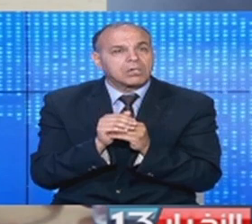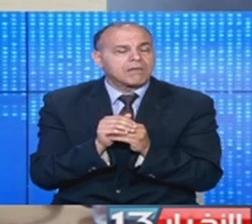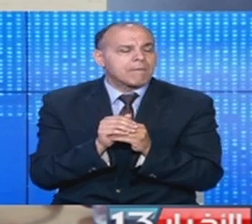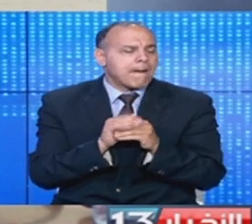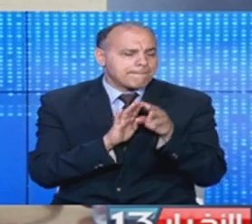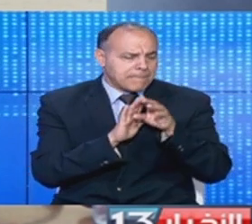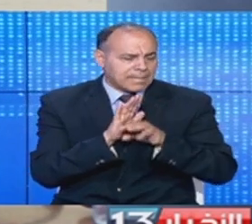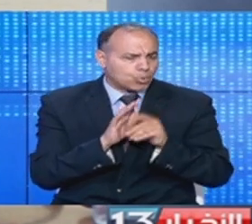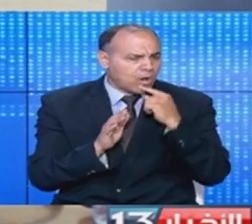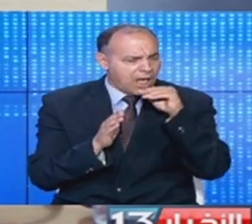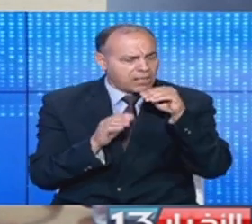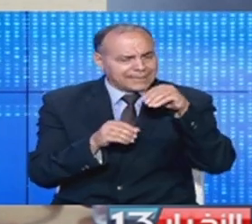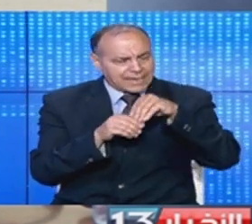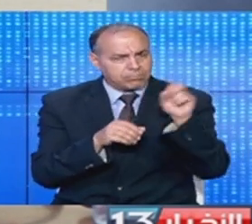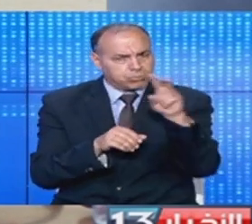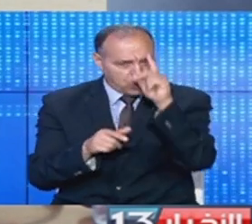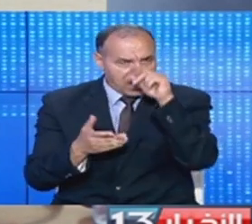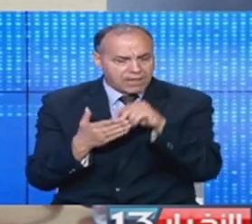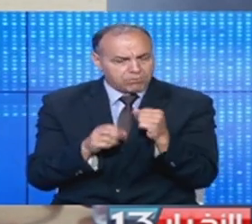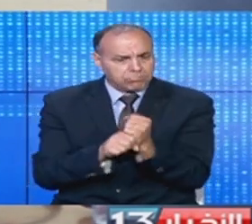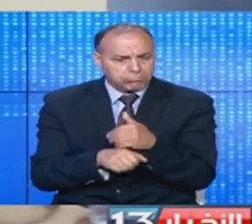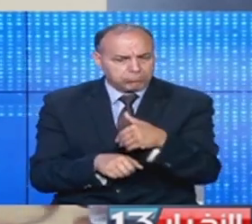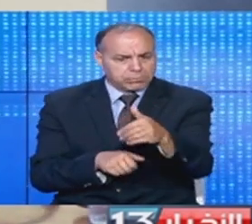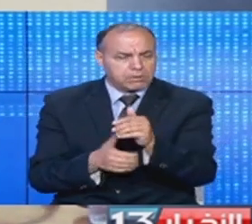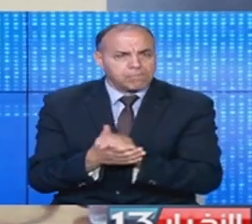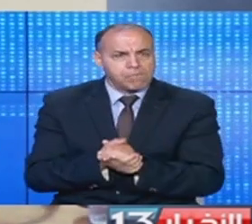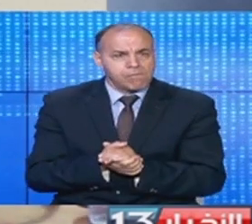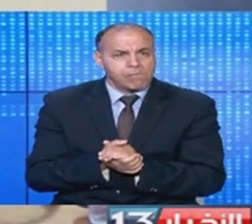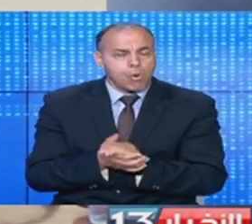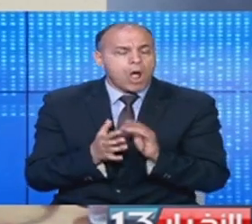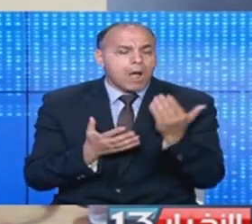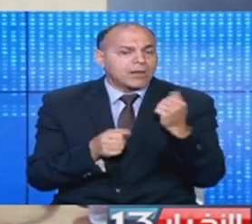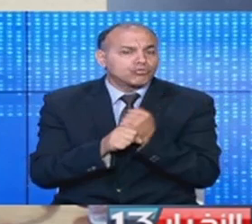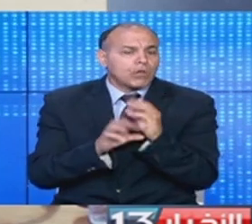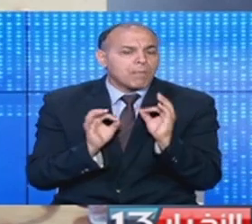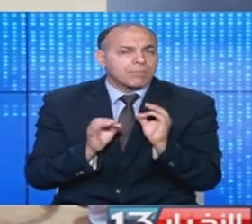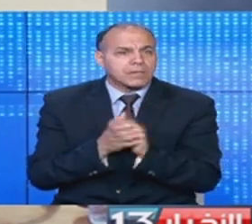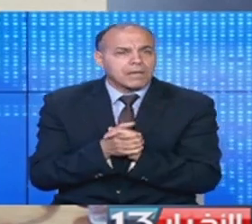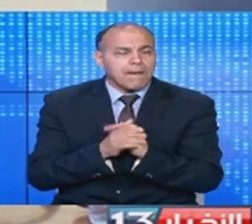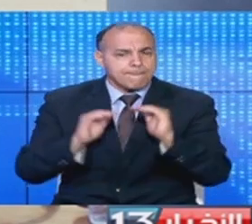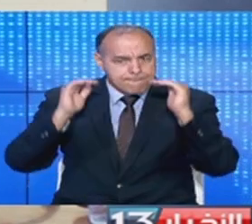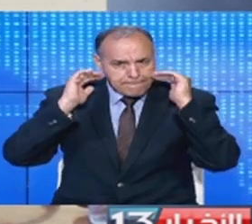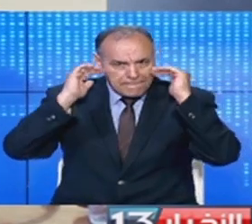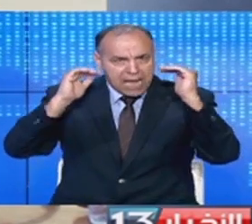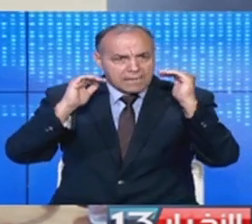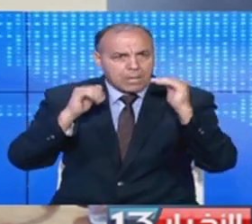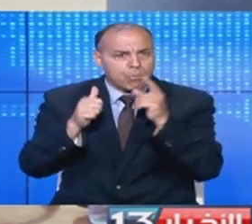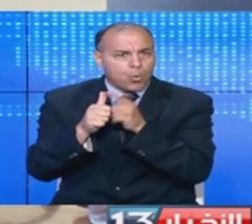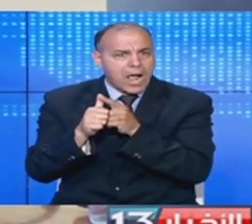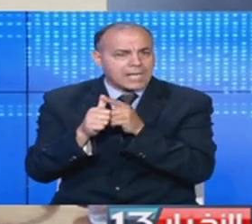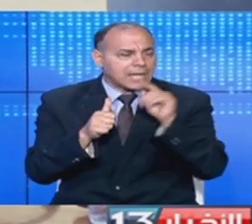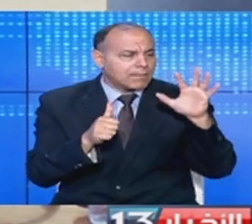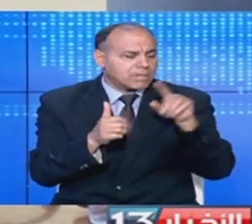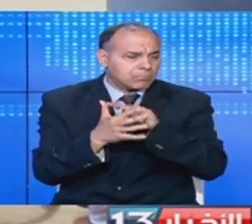هذه الياس ترانسبور هذه اللي قاعدين نشتغلوا عليها. كلش نعملوا محطة فيها من واحد حتى